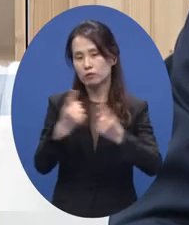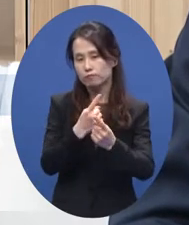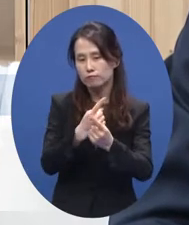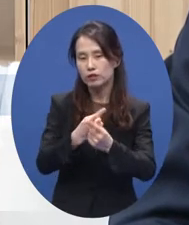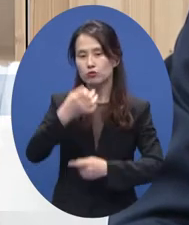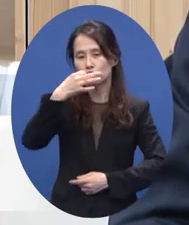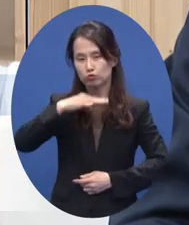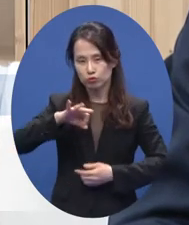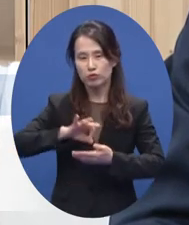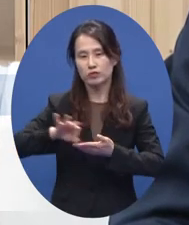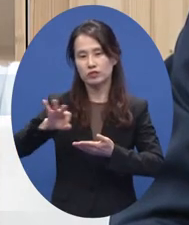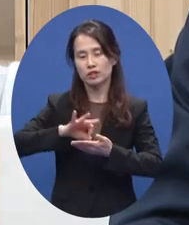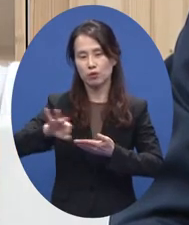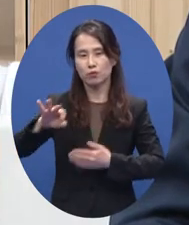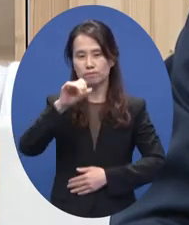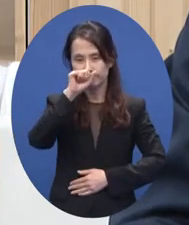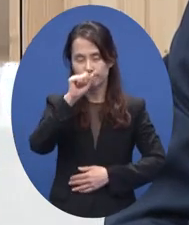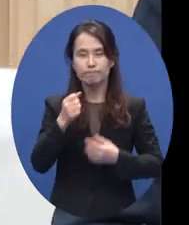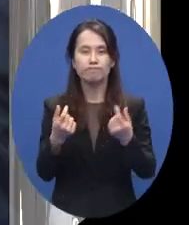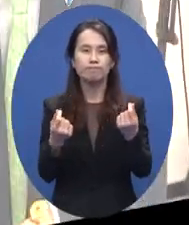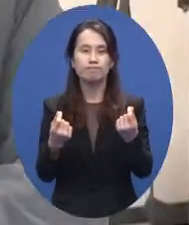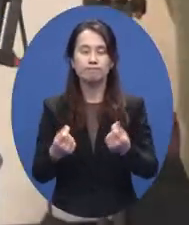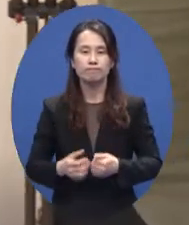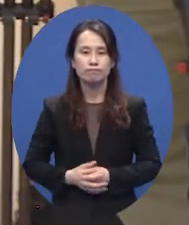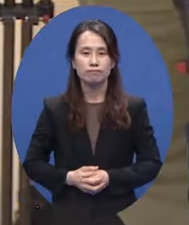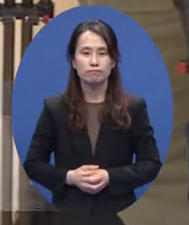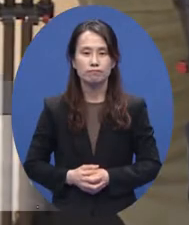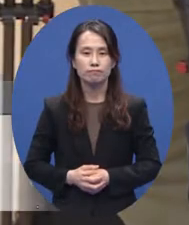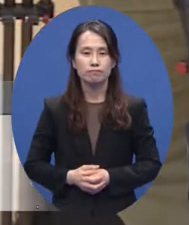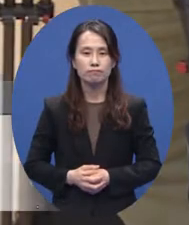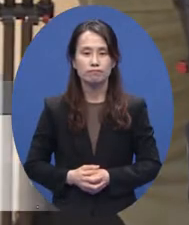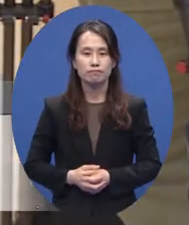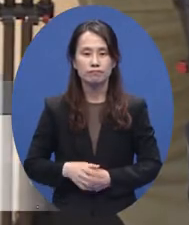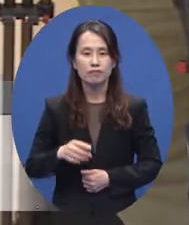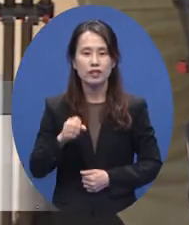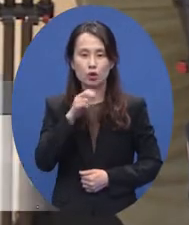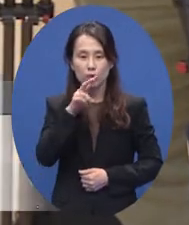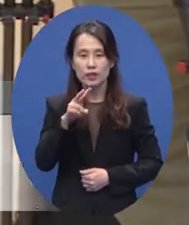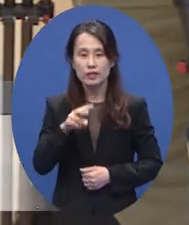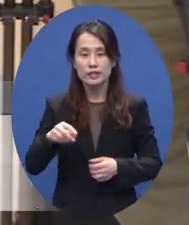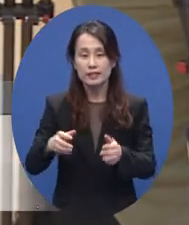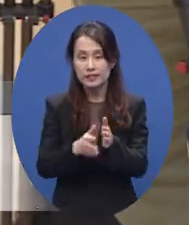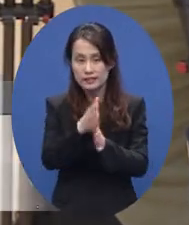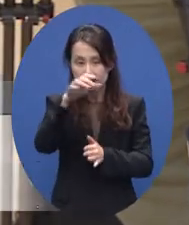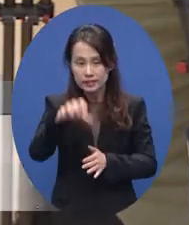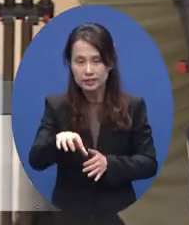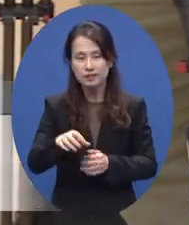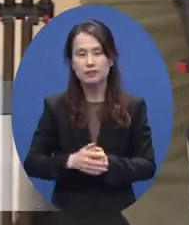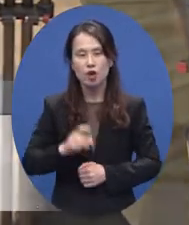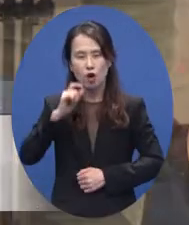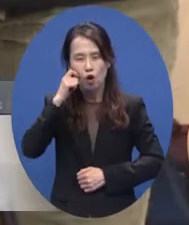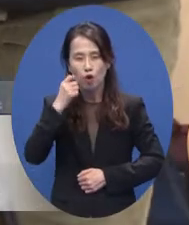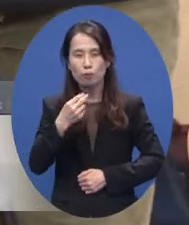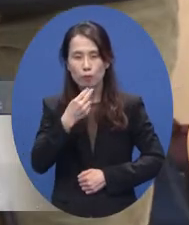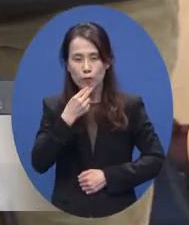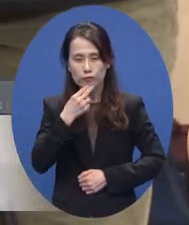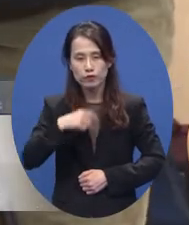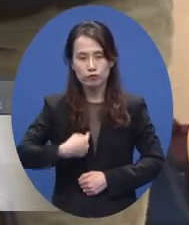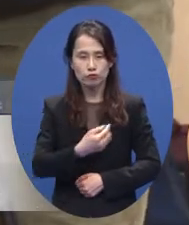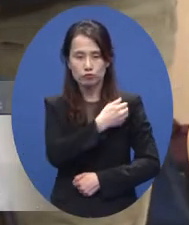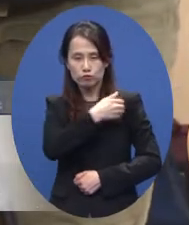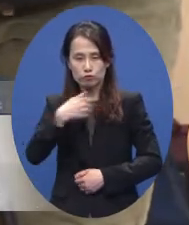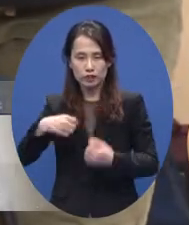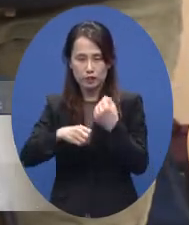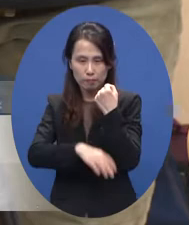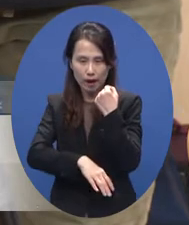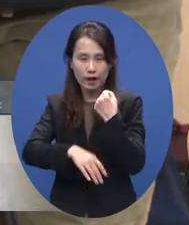데 유용하게 썼으면 좋겠습니다. 용인 플랫폼 시티는 정말 난개발 없는 그 자족